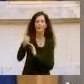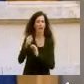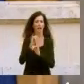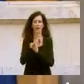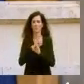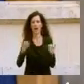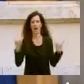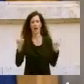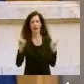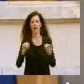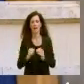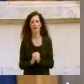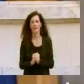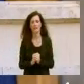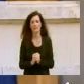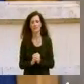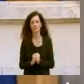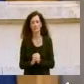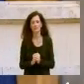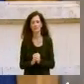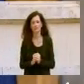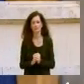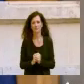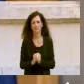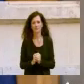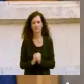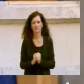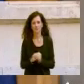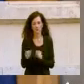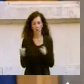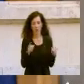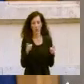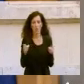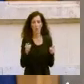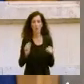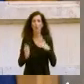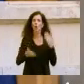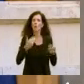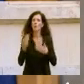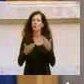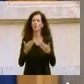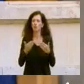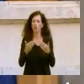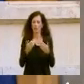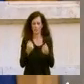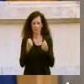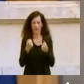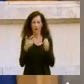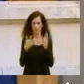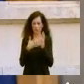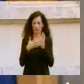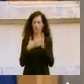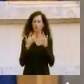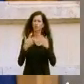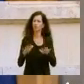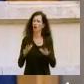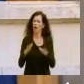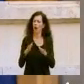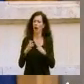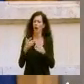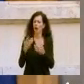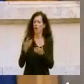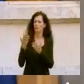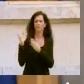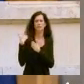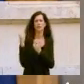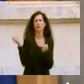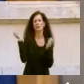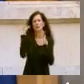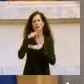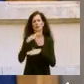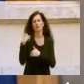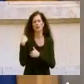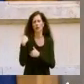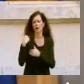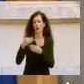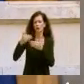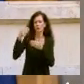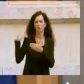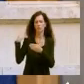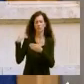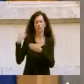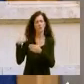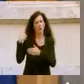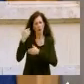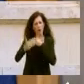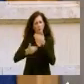la fase più acuta dell'emergenza sanitaria ormai alle spalle ma ora dobbiamo fare i conti con l'emergenza economica